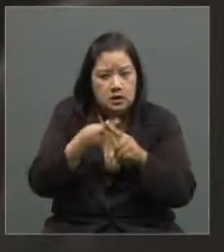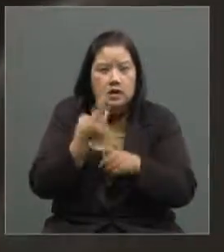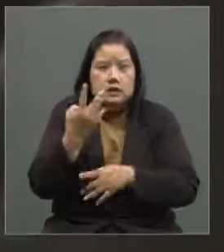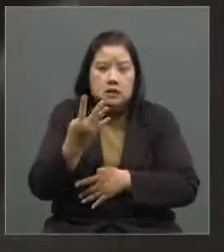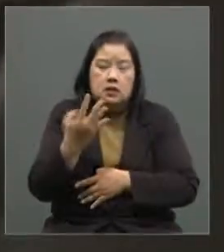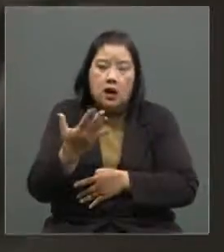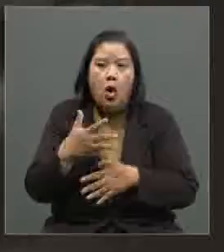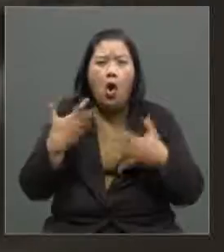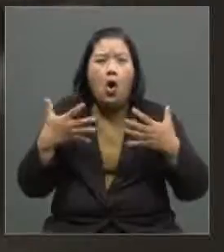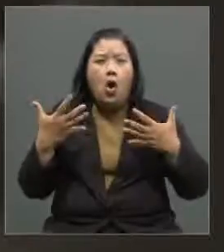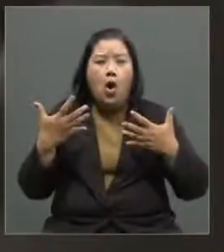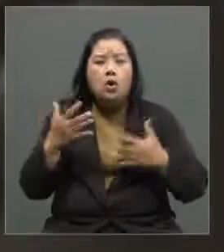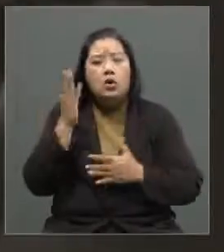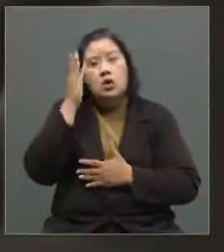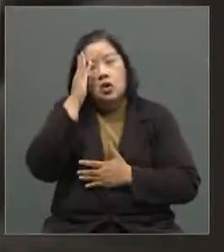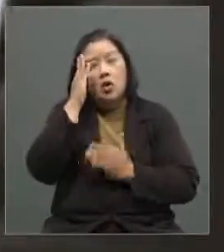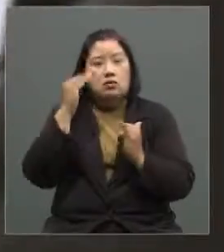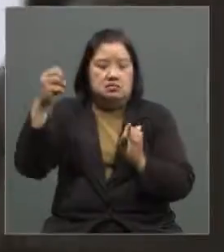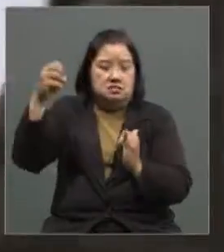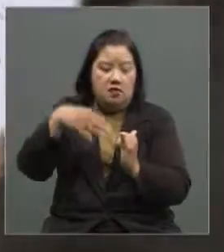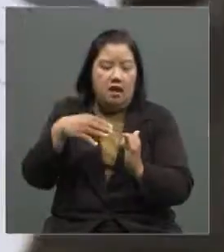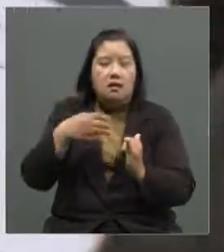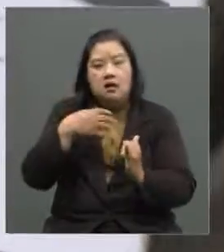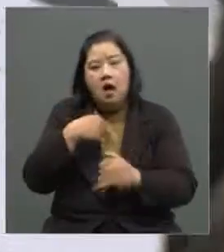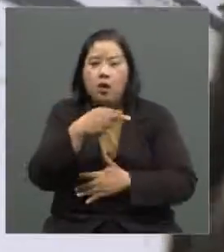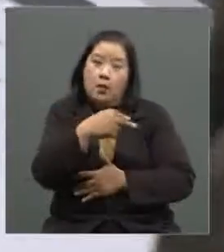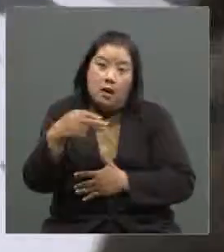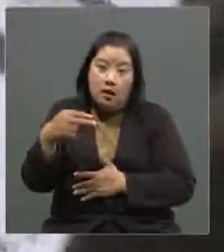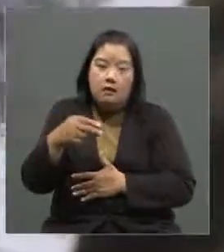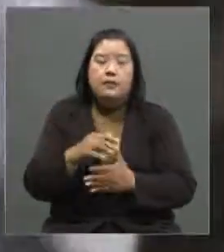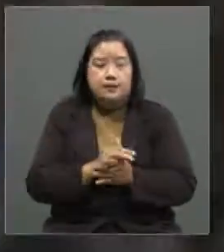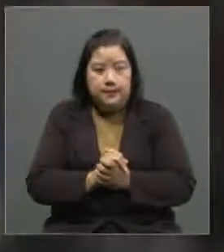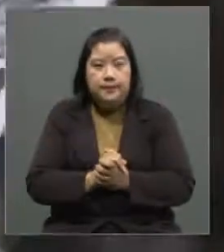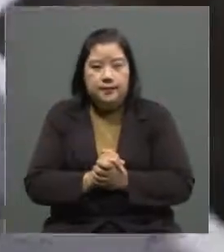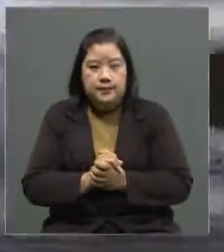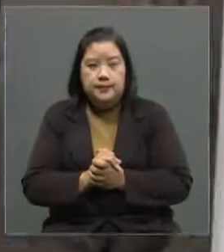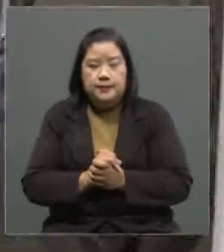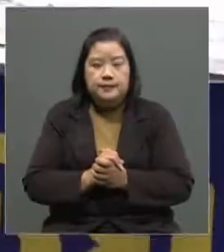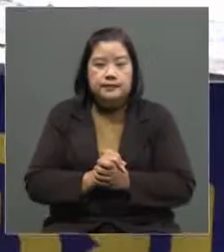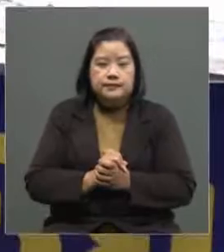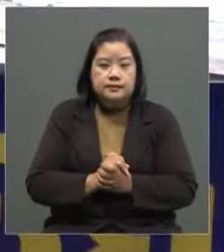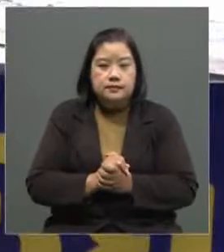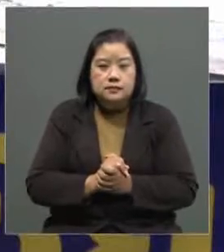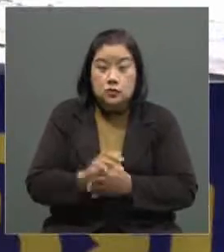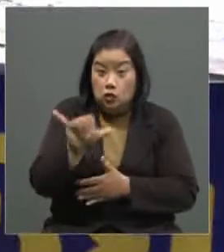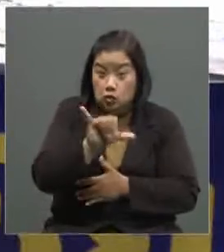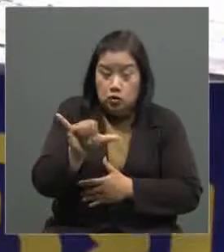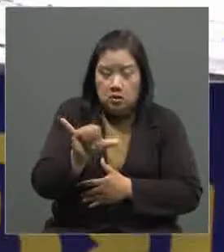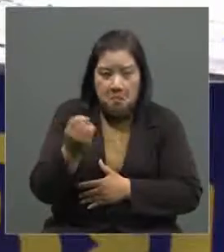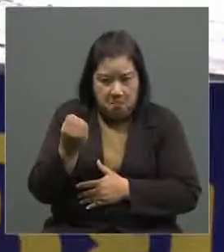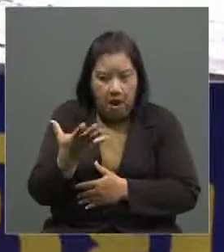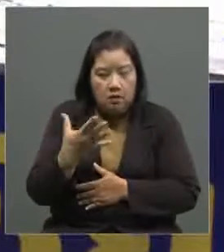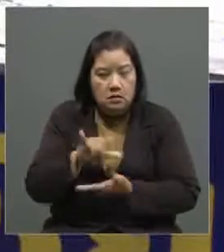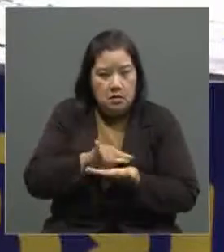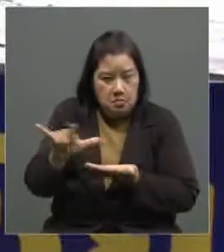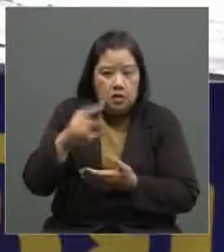การไปอาบแดดไปเล่นน้ำทะเลนั่นเองลองฟังเสียงผู้ประกอบการเล่าดูครับ ยุโรปคนไปเที่ยวมากขึ้นเพราะว่